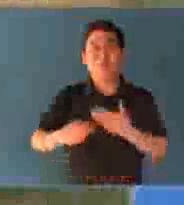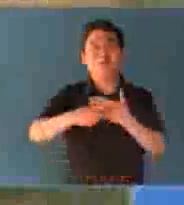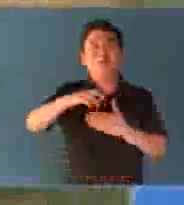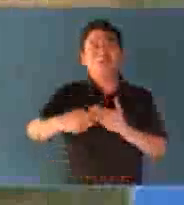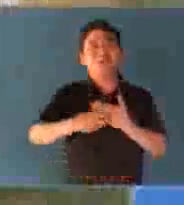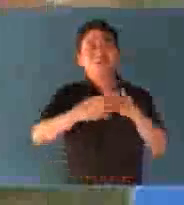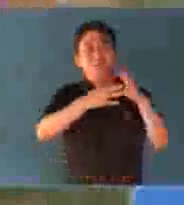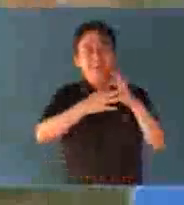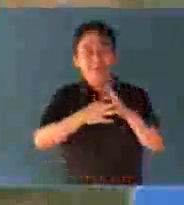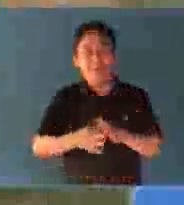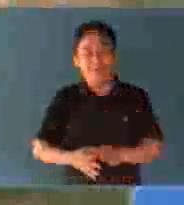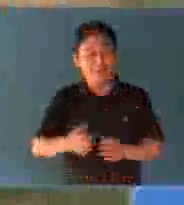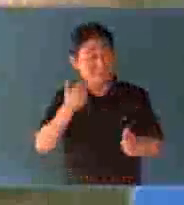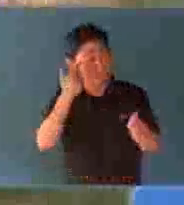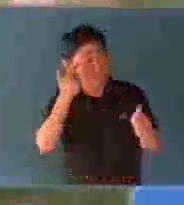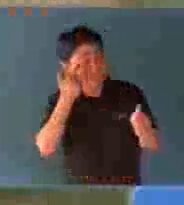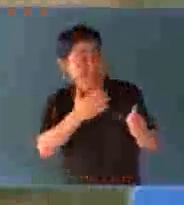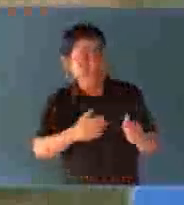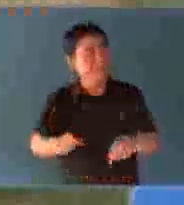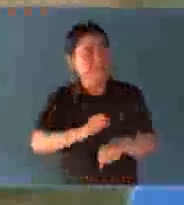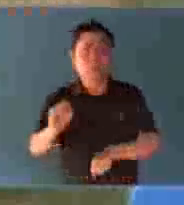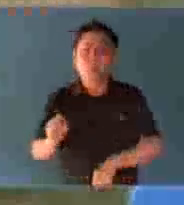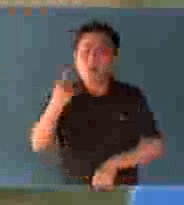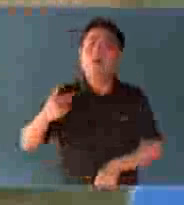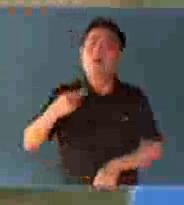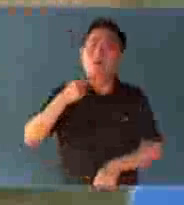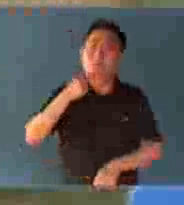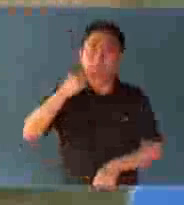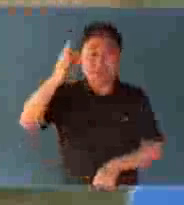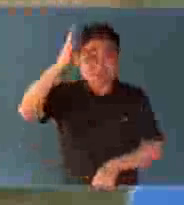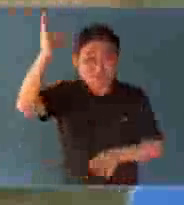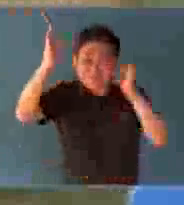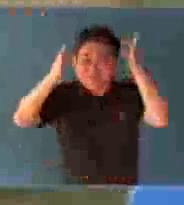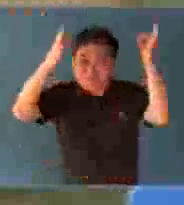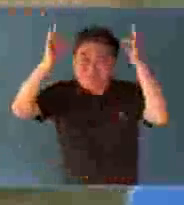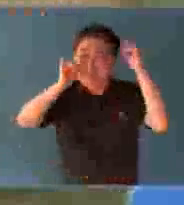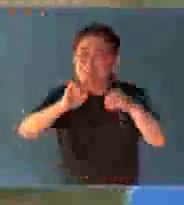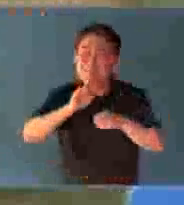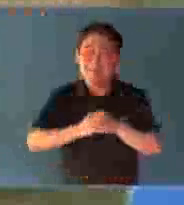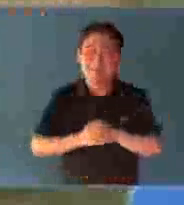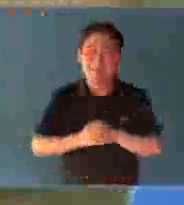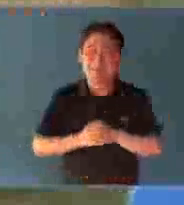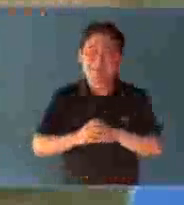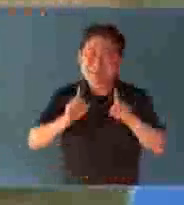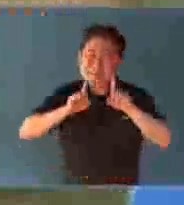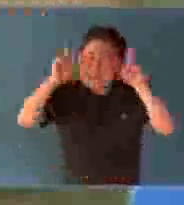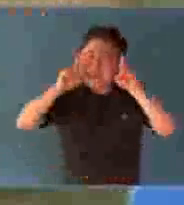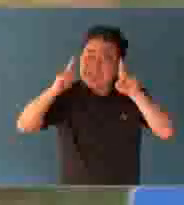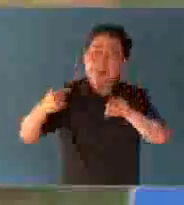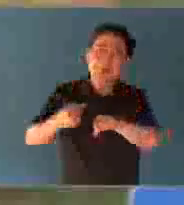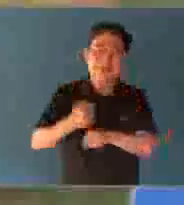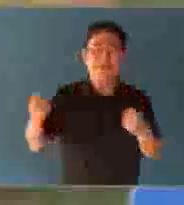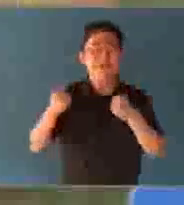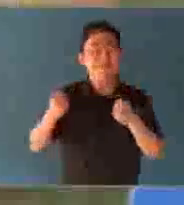병원에서 치료받으면서 이렇게 물어보니까 별다른 원인 없이도 그렇게 오는 경우가 있다고 합니다. 좀 스트레스 받은 거